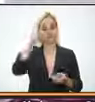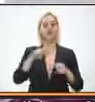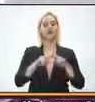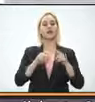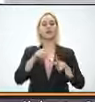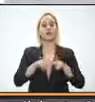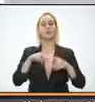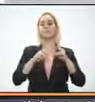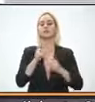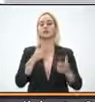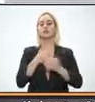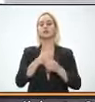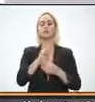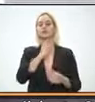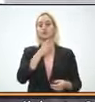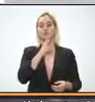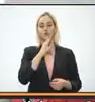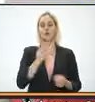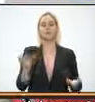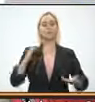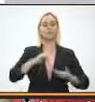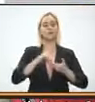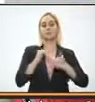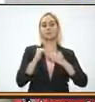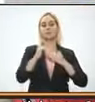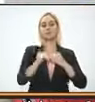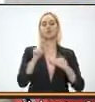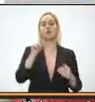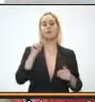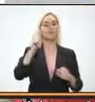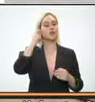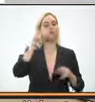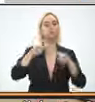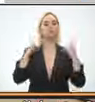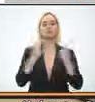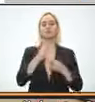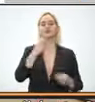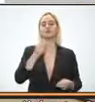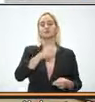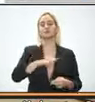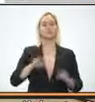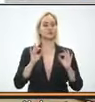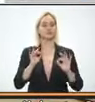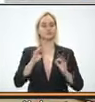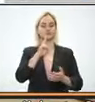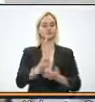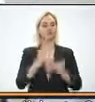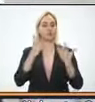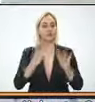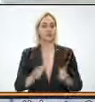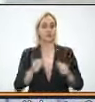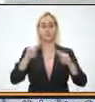Türkiye, Kanada ve Peru'nun girişimleri sonucunda Birleşmiş Milletler 11 Ekim'i Dünya Kız Çocukları Günü ilan